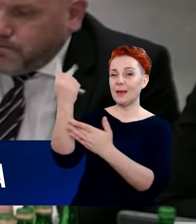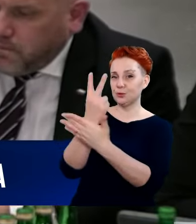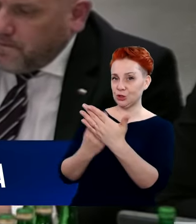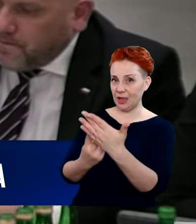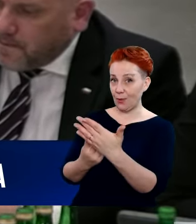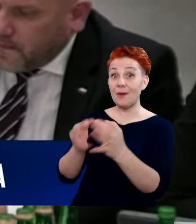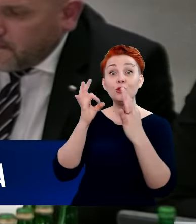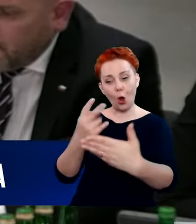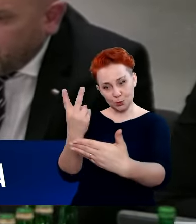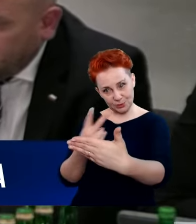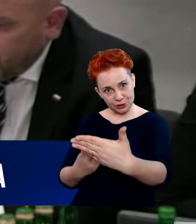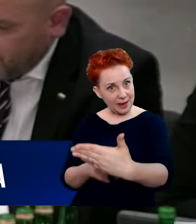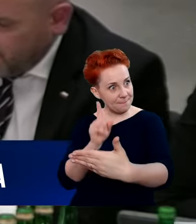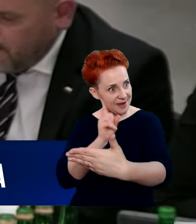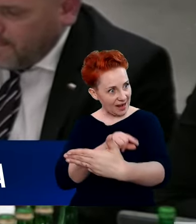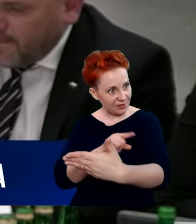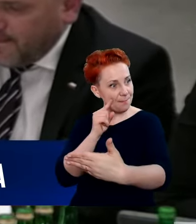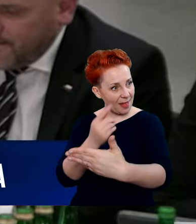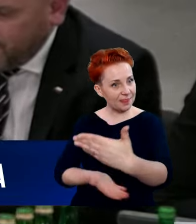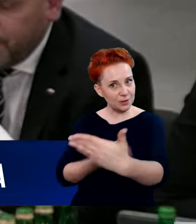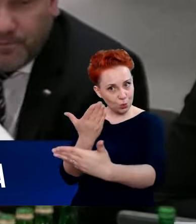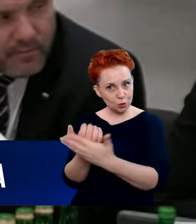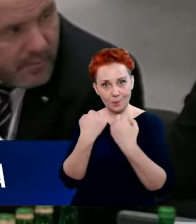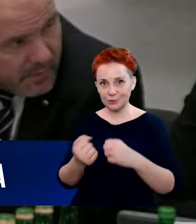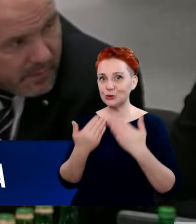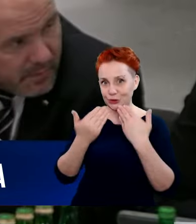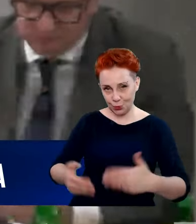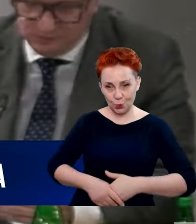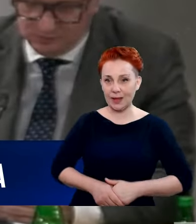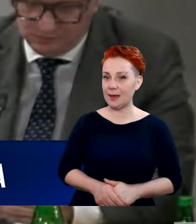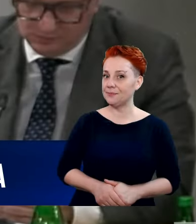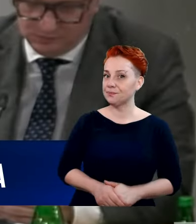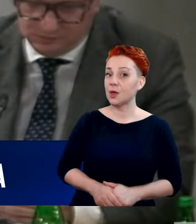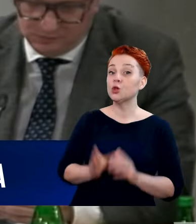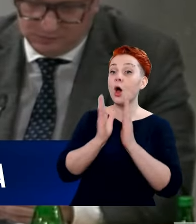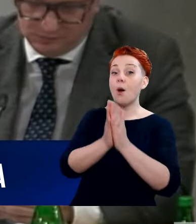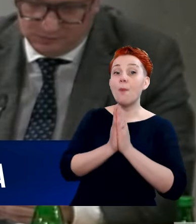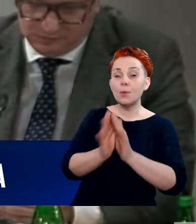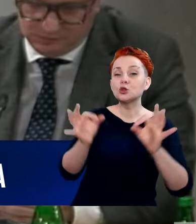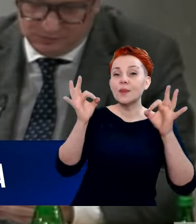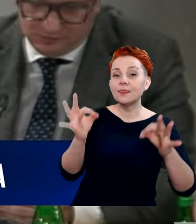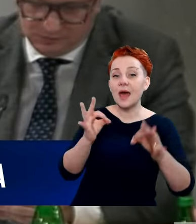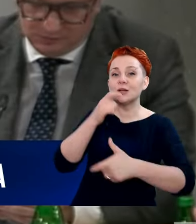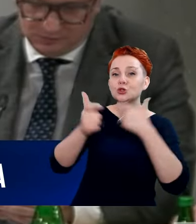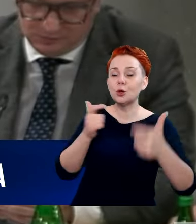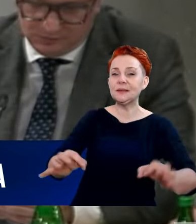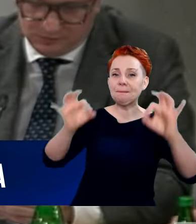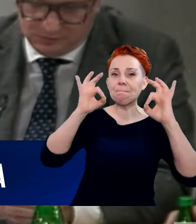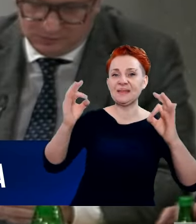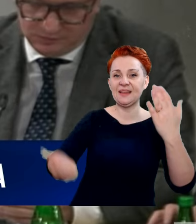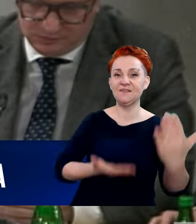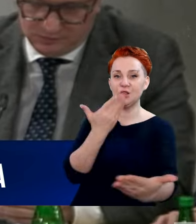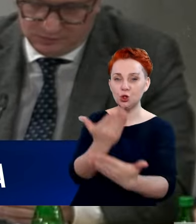z kartki, którą pan złożył, dziękuję, to poproszę o sporządzenie prawidłowego wniosku